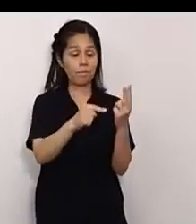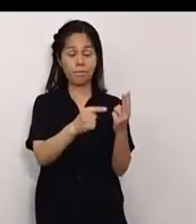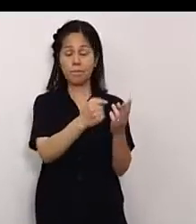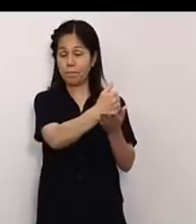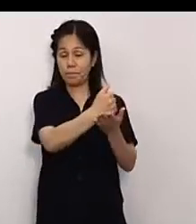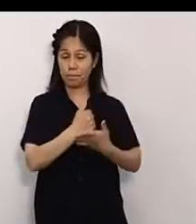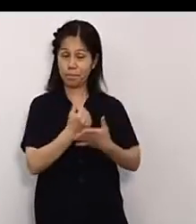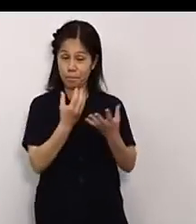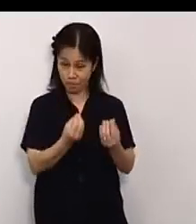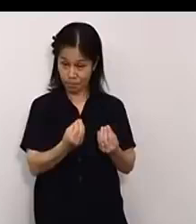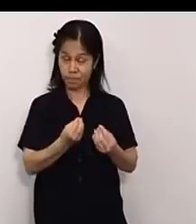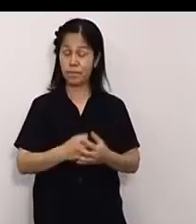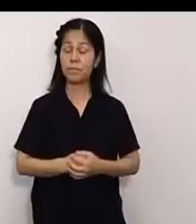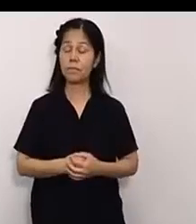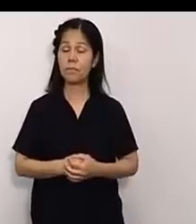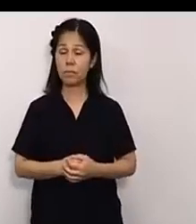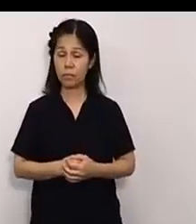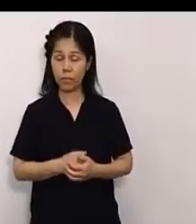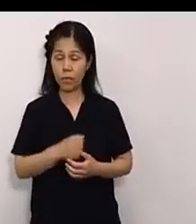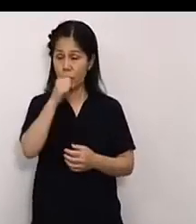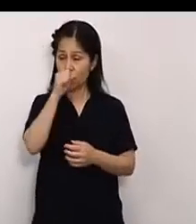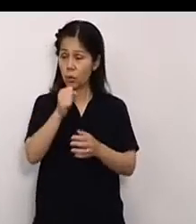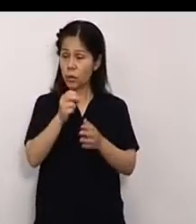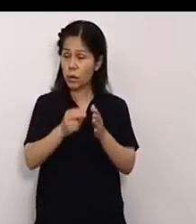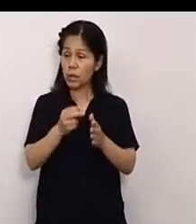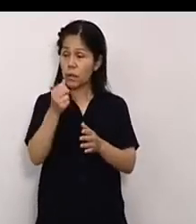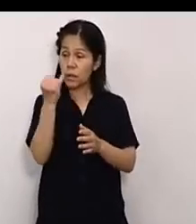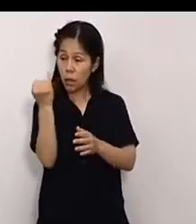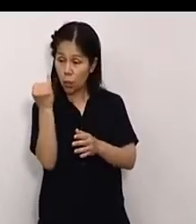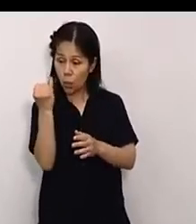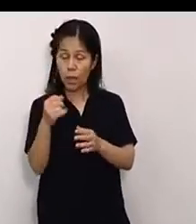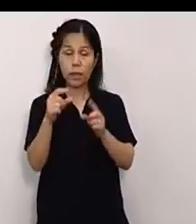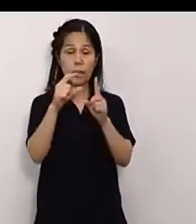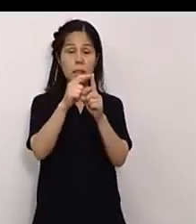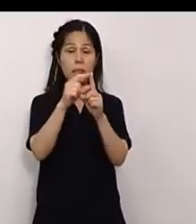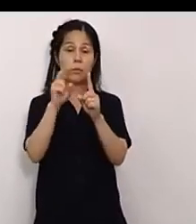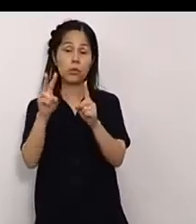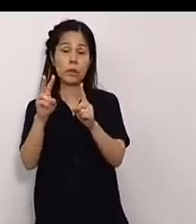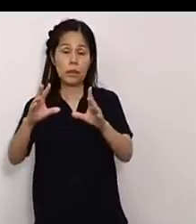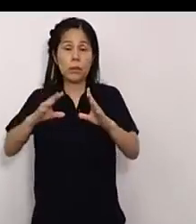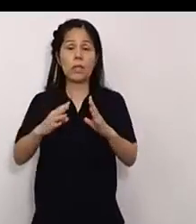は、まあ、DV 相談の実施ですとかね、その DV 被害の方